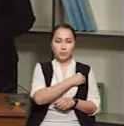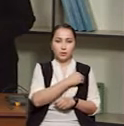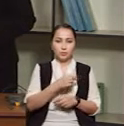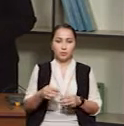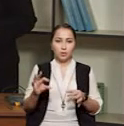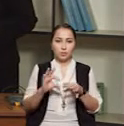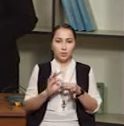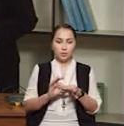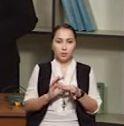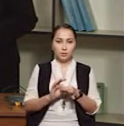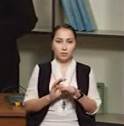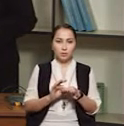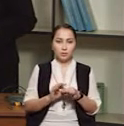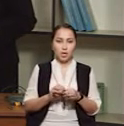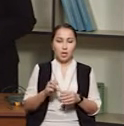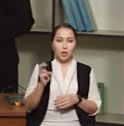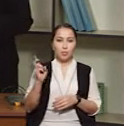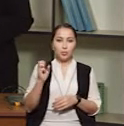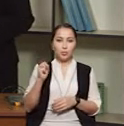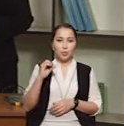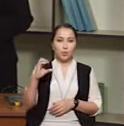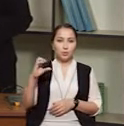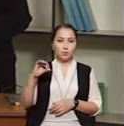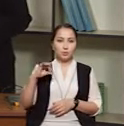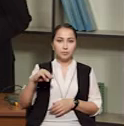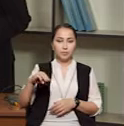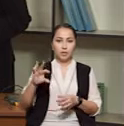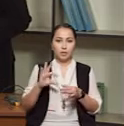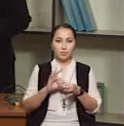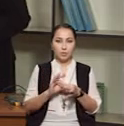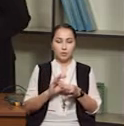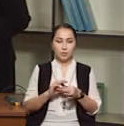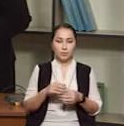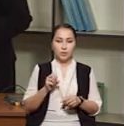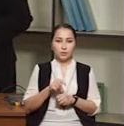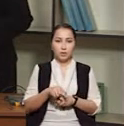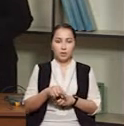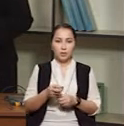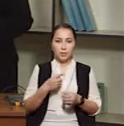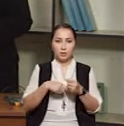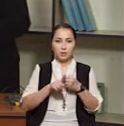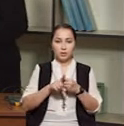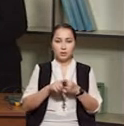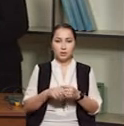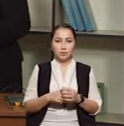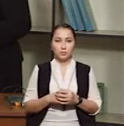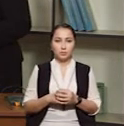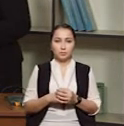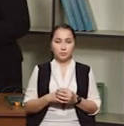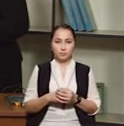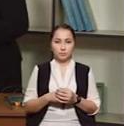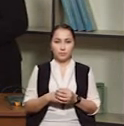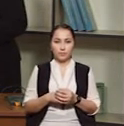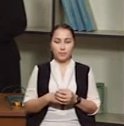temperaturani o'zaro bog'lash va bosim bilan temperaturani o'zaro bog'lovchi tenglamani keltirib chiqarishdan iborat.